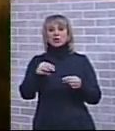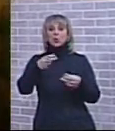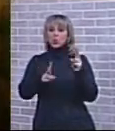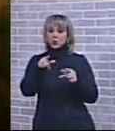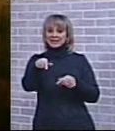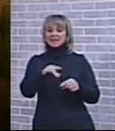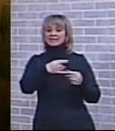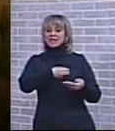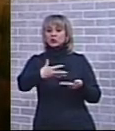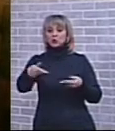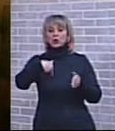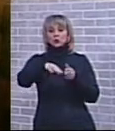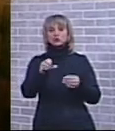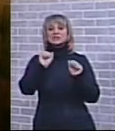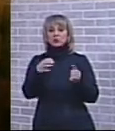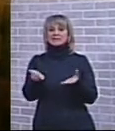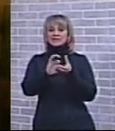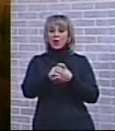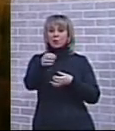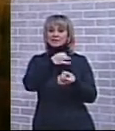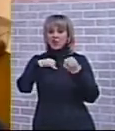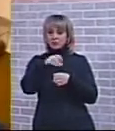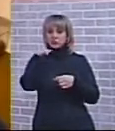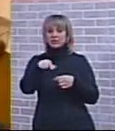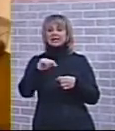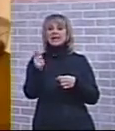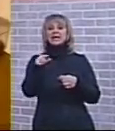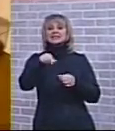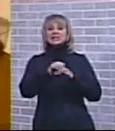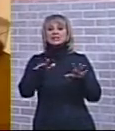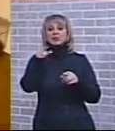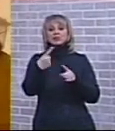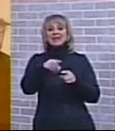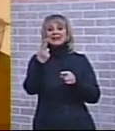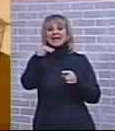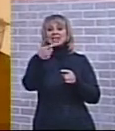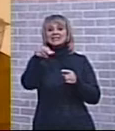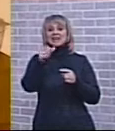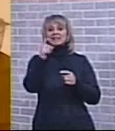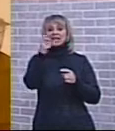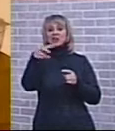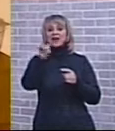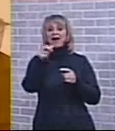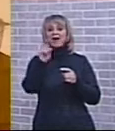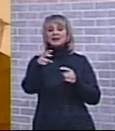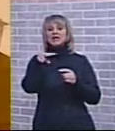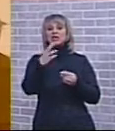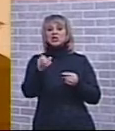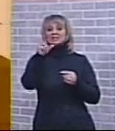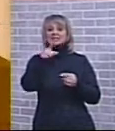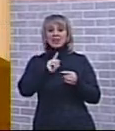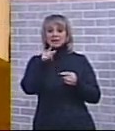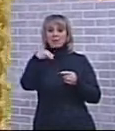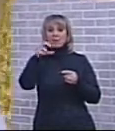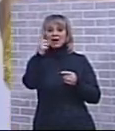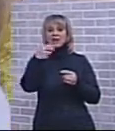кухня. Застолье – лучший способ для знакомства и общения. Самое распространенное у нас в Дагестане – это хинкал, чуду и сладость